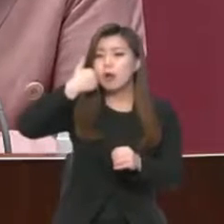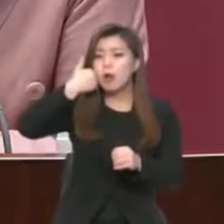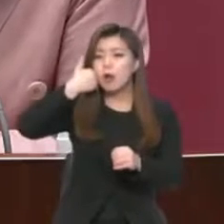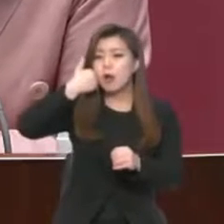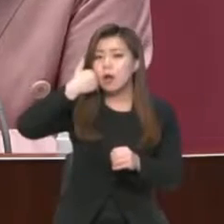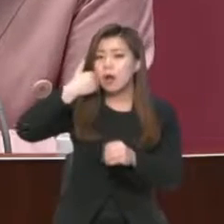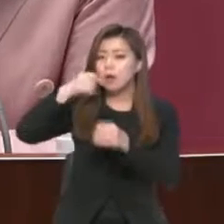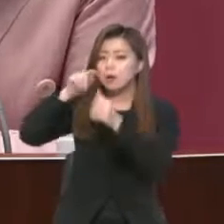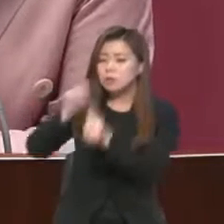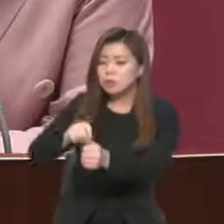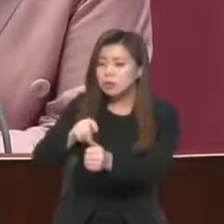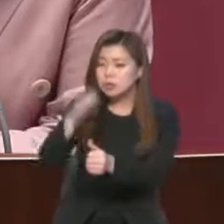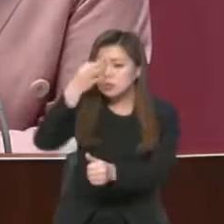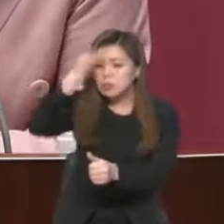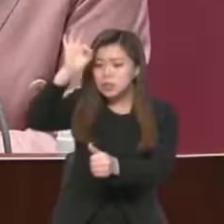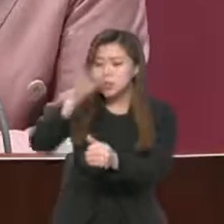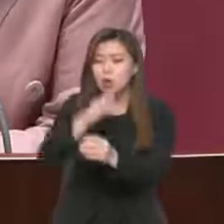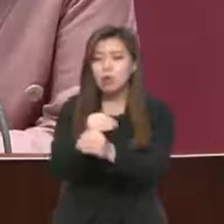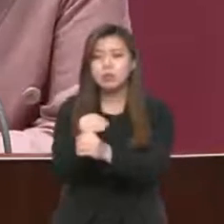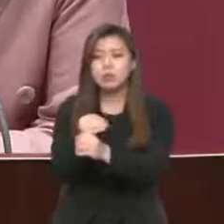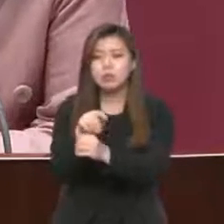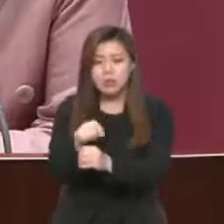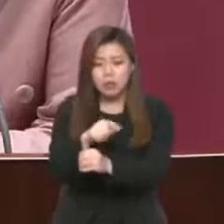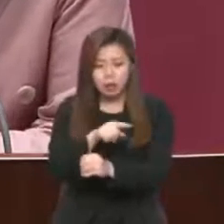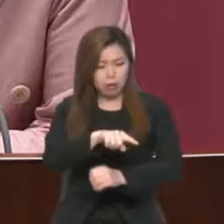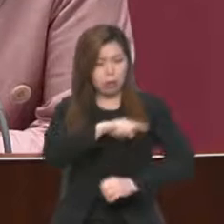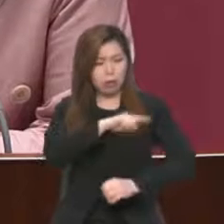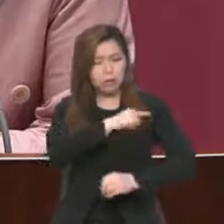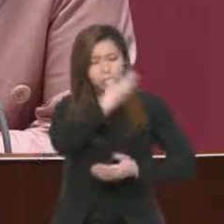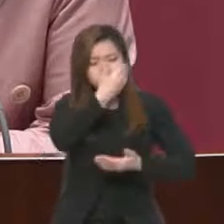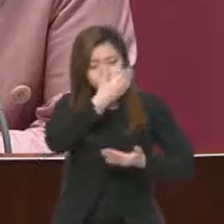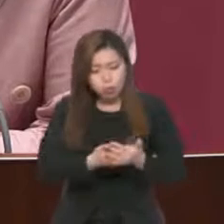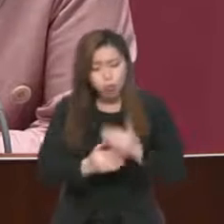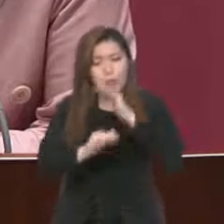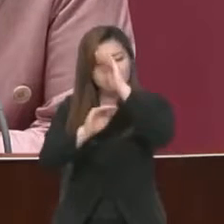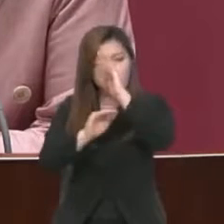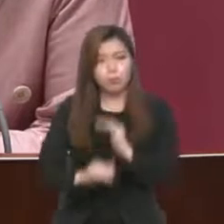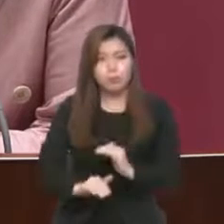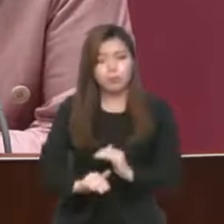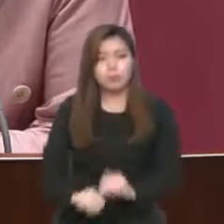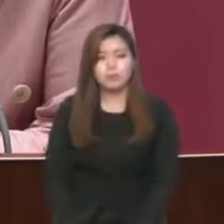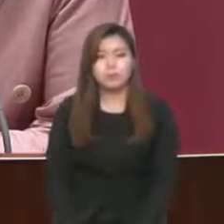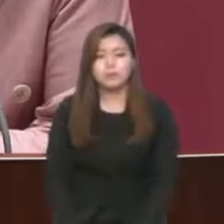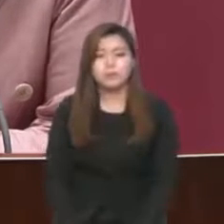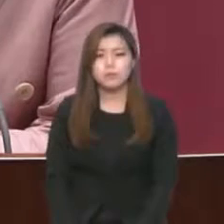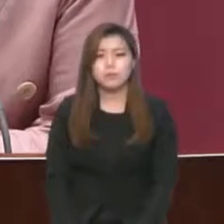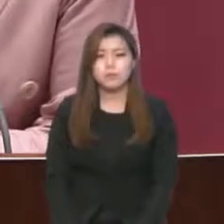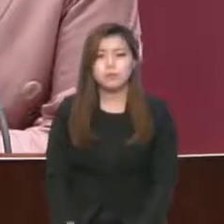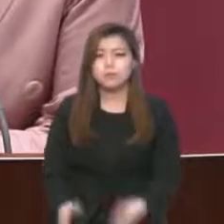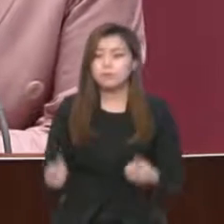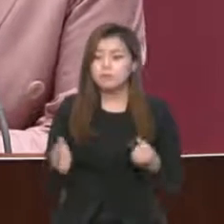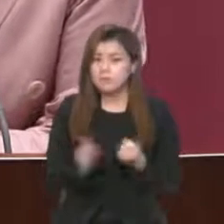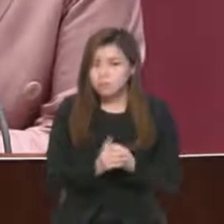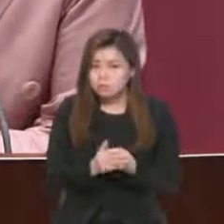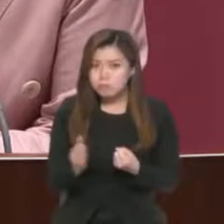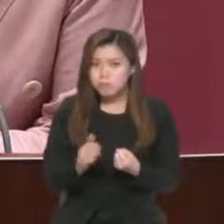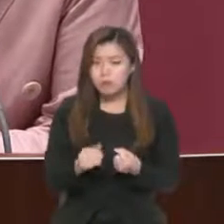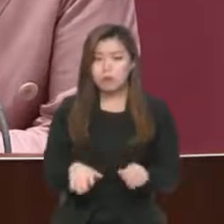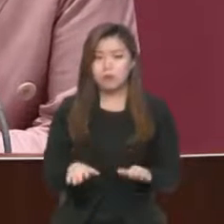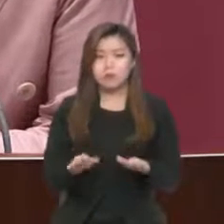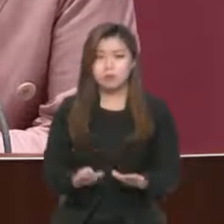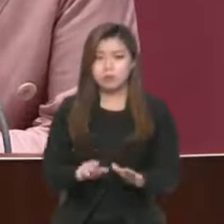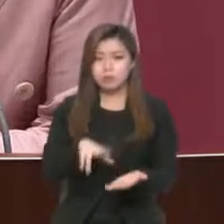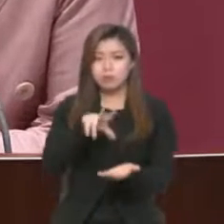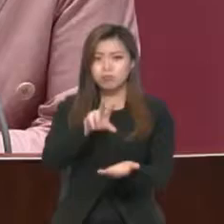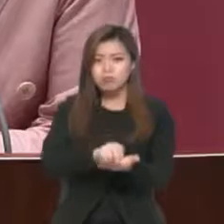언제 승인받느냐. 이것이 바로 이 사건에서 가장 핵심적인 부분입니다. 그렇기 때문에 지금 이 부분에